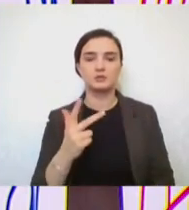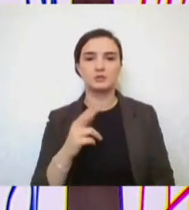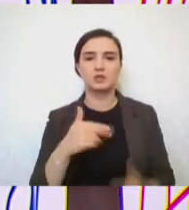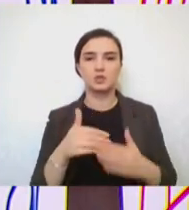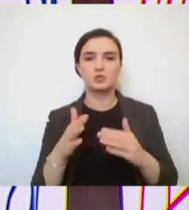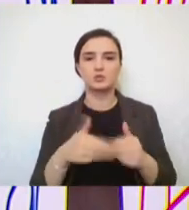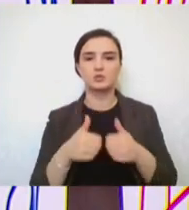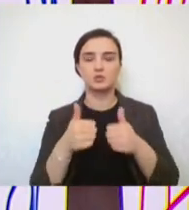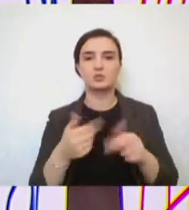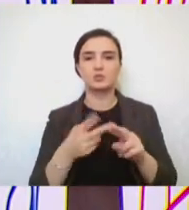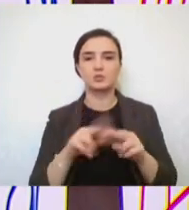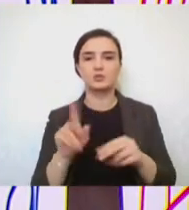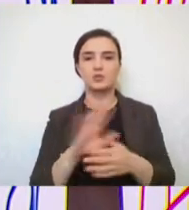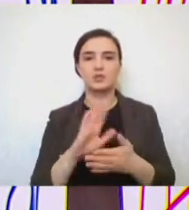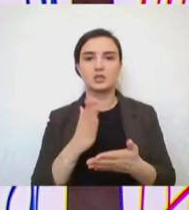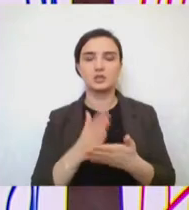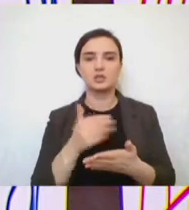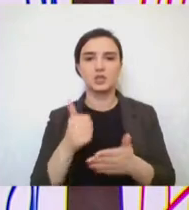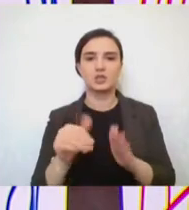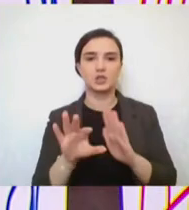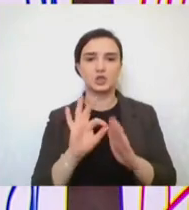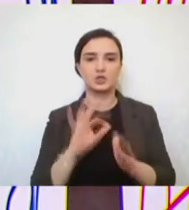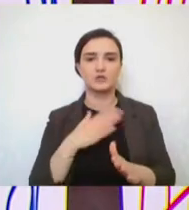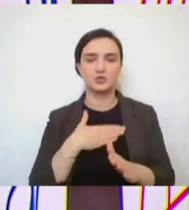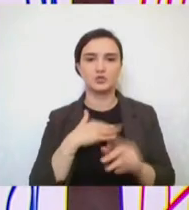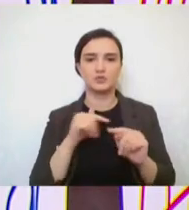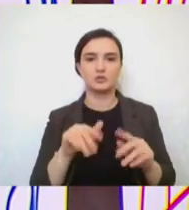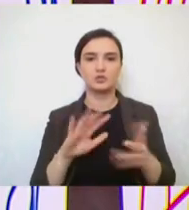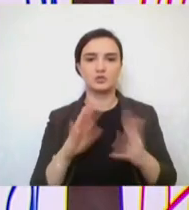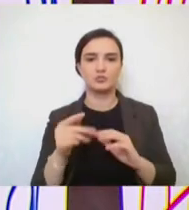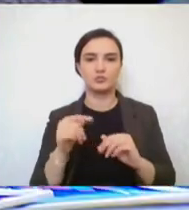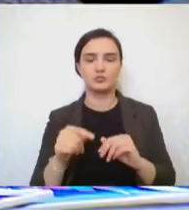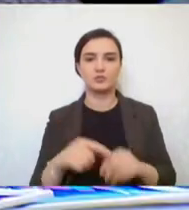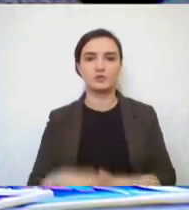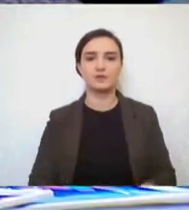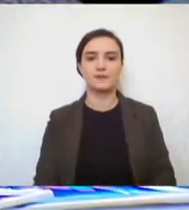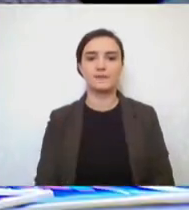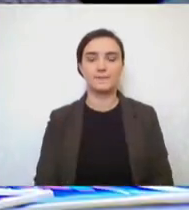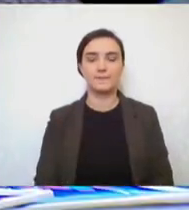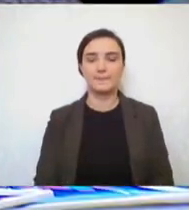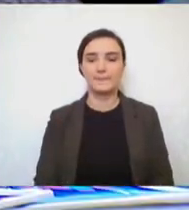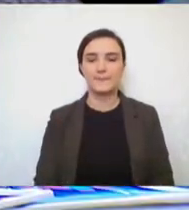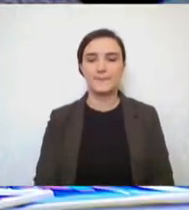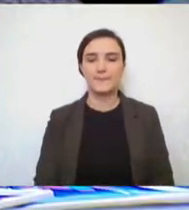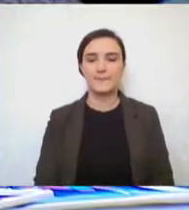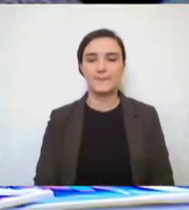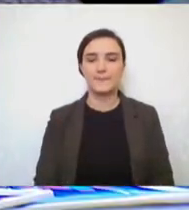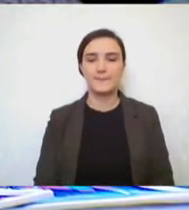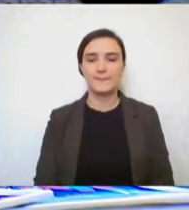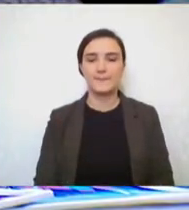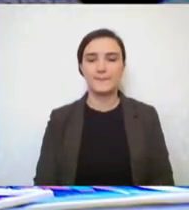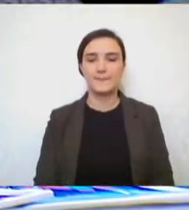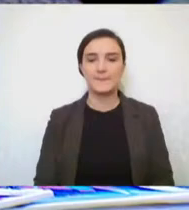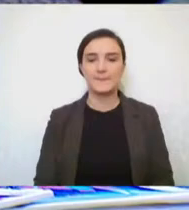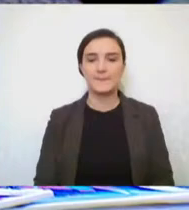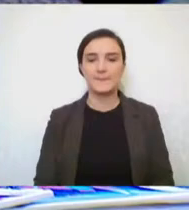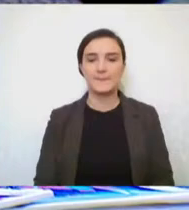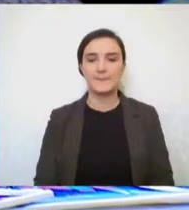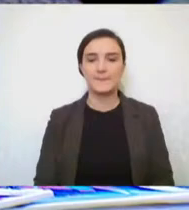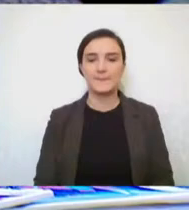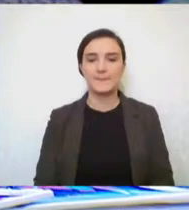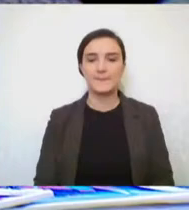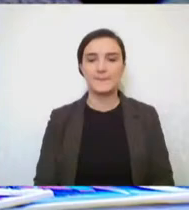და მაინც კარგი არჩევანი ჩვენ შემთხვევაში. კიდევ გვაქვს კითხვა, მაყურებელი გვეკითხება: გახშირებული შარდვის